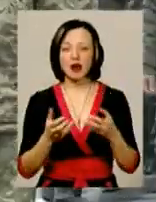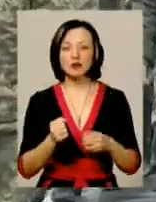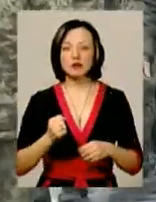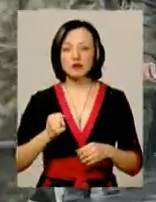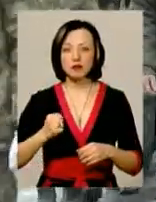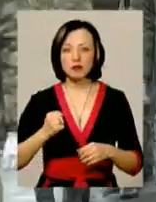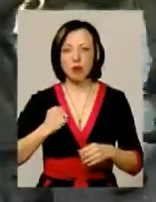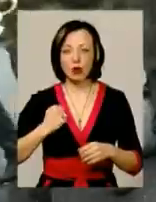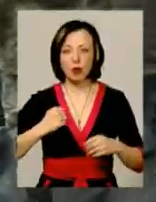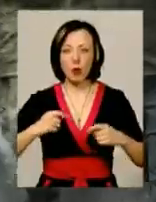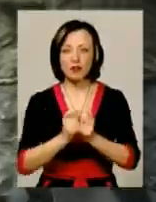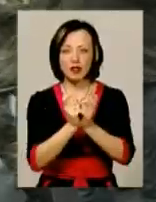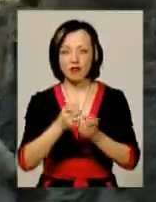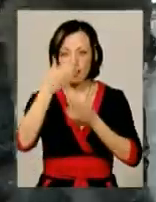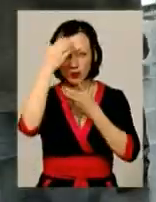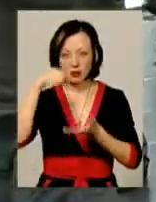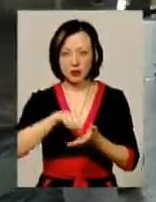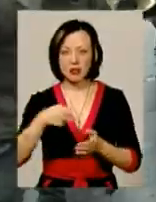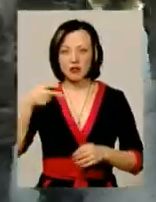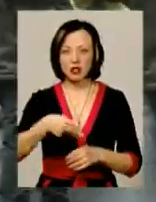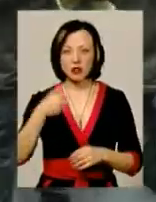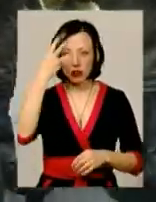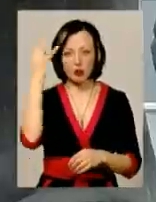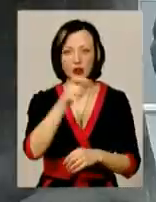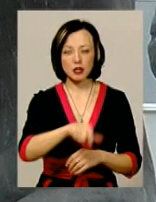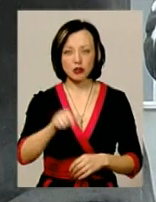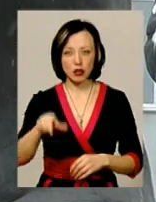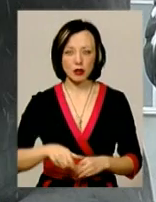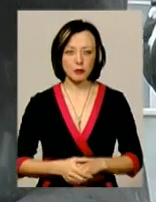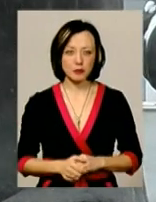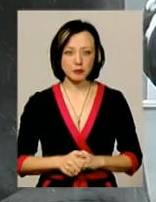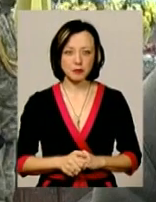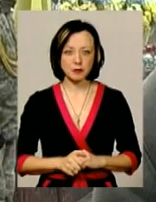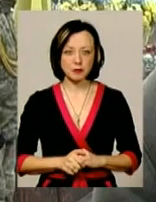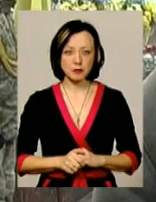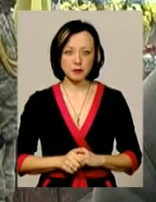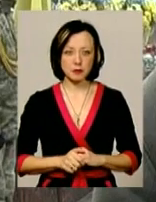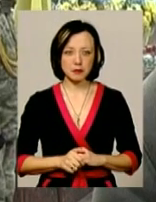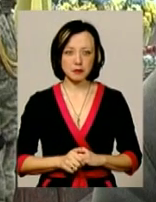збройному конфлікті в Афганістані взяли участь понад 2000 хмельничан.